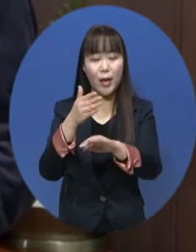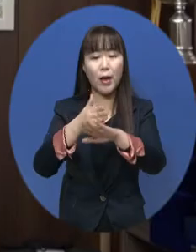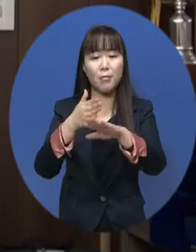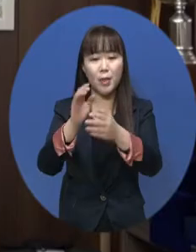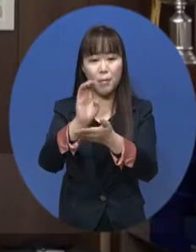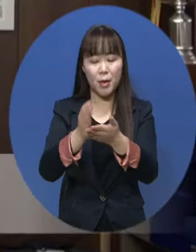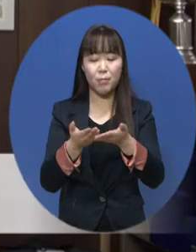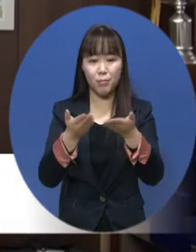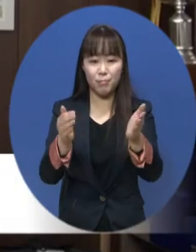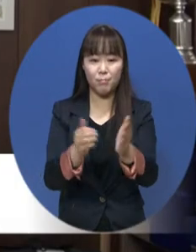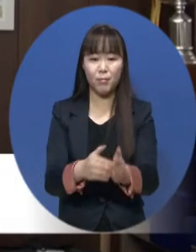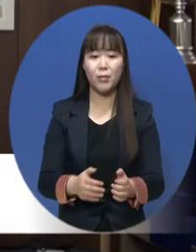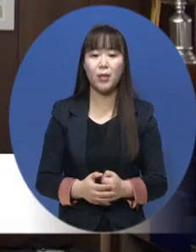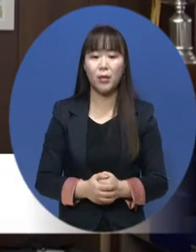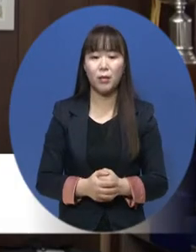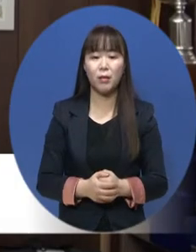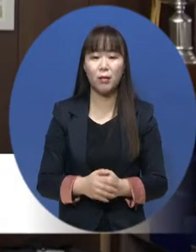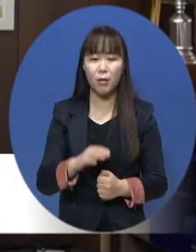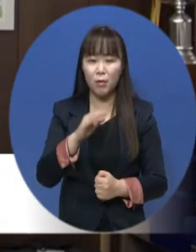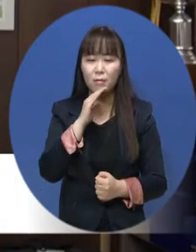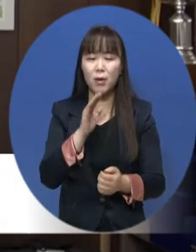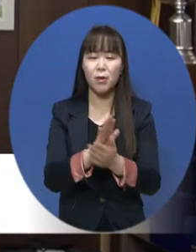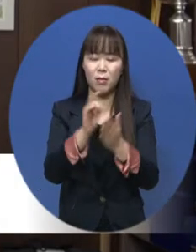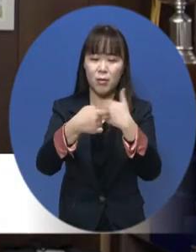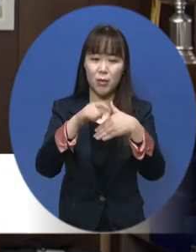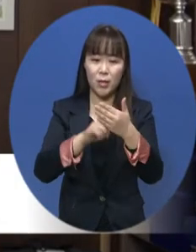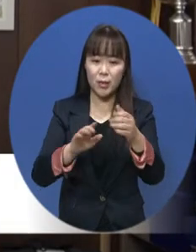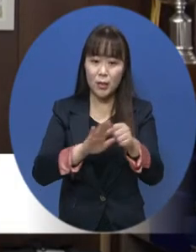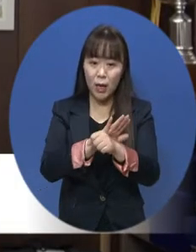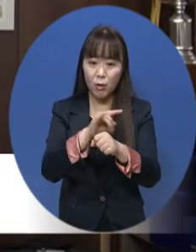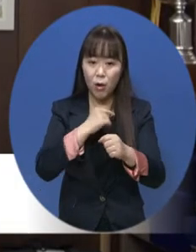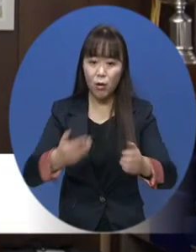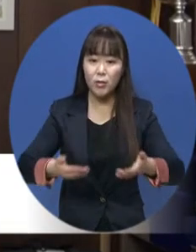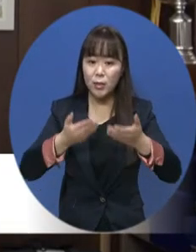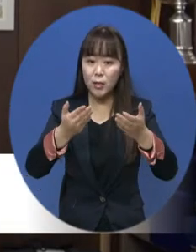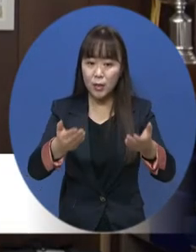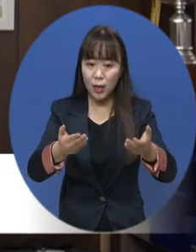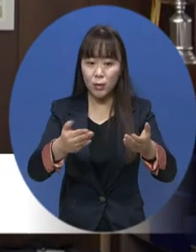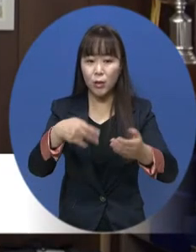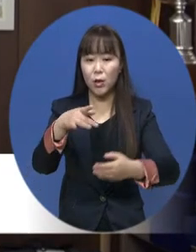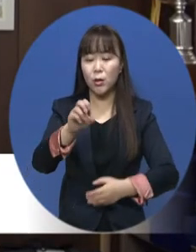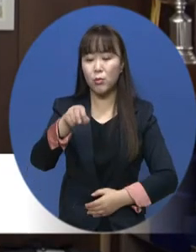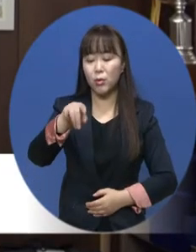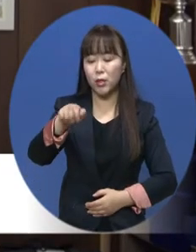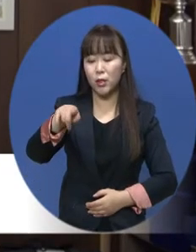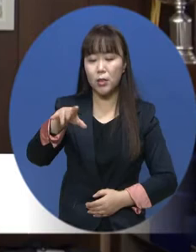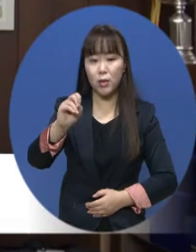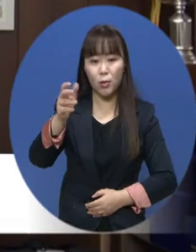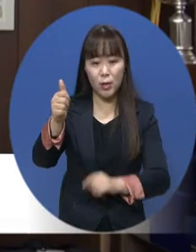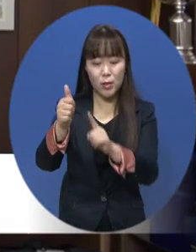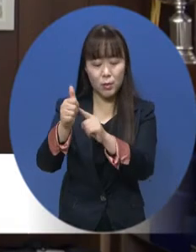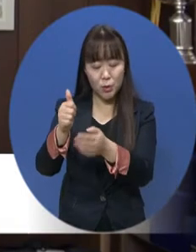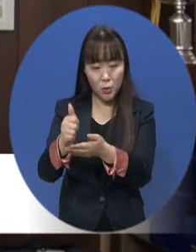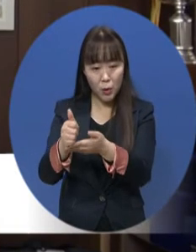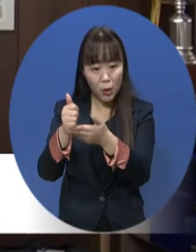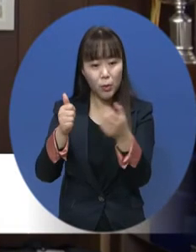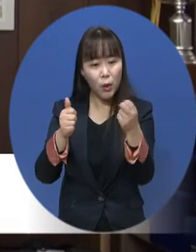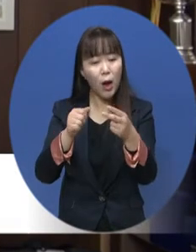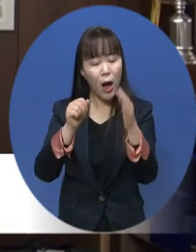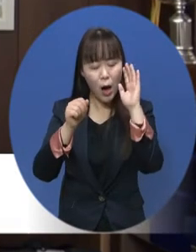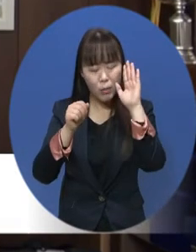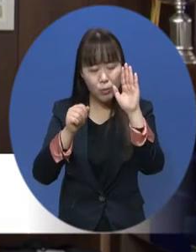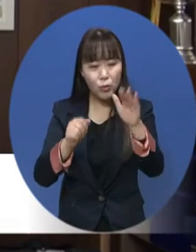수여했습니다. 정말 열정과 사랑으로 헌신해 오신 우리 송기성 회장님을 존경하면서 우리